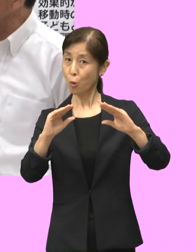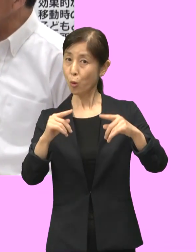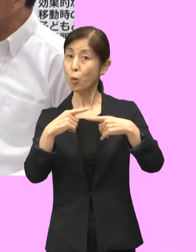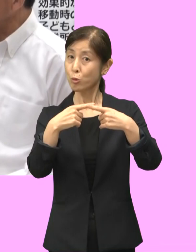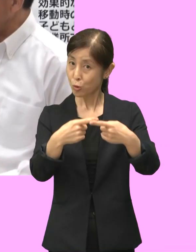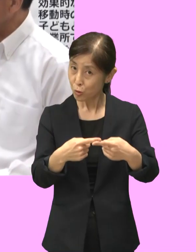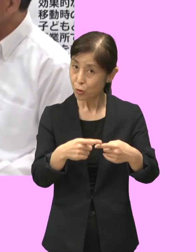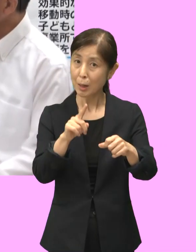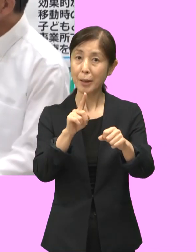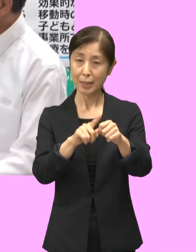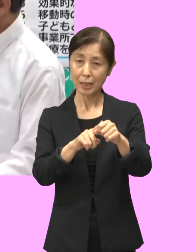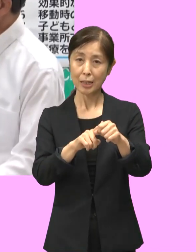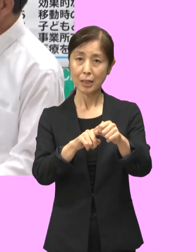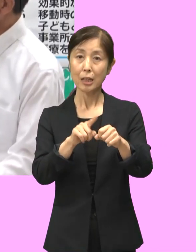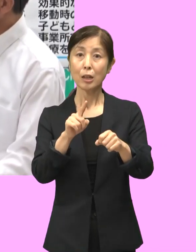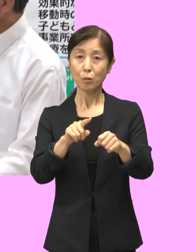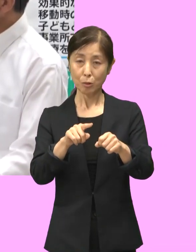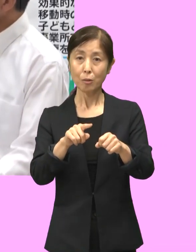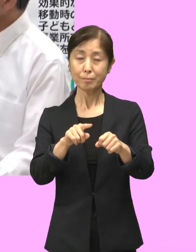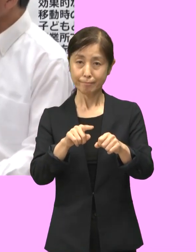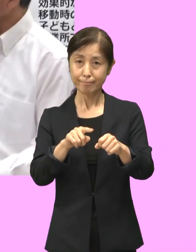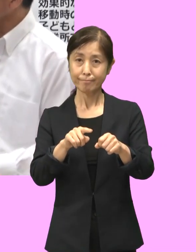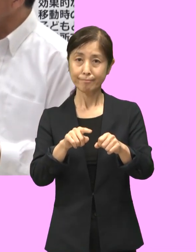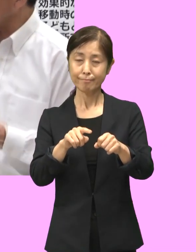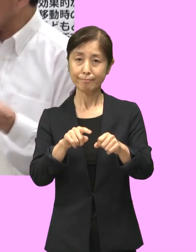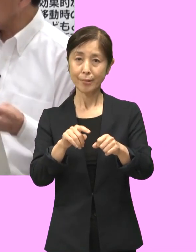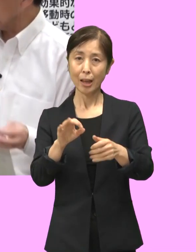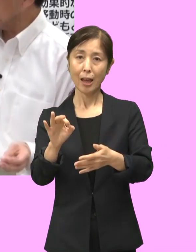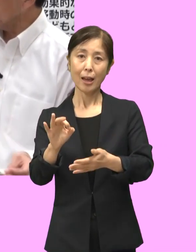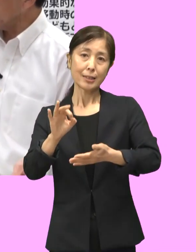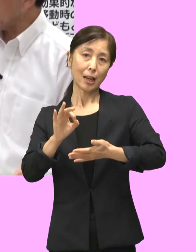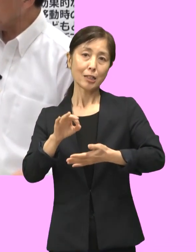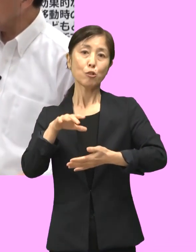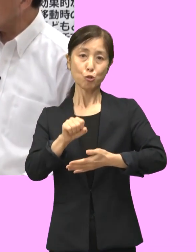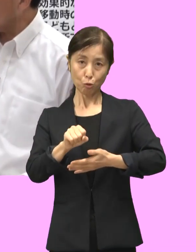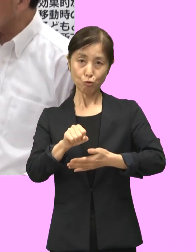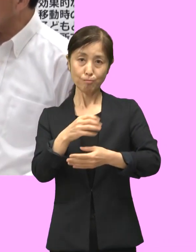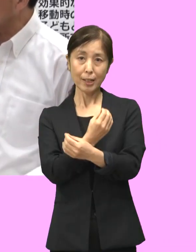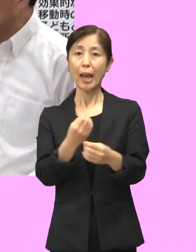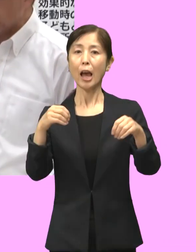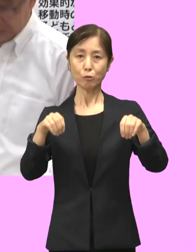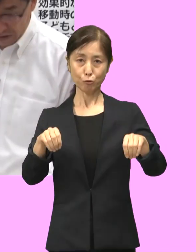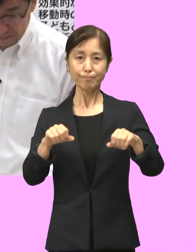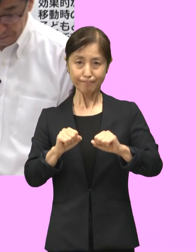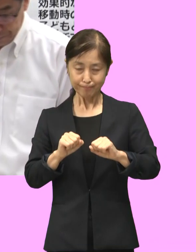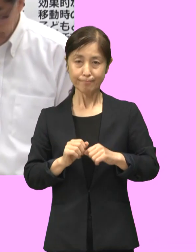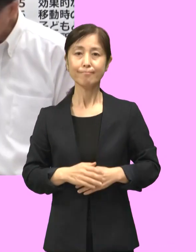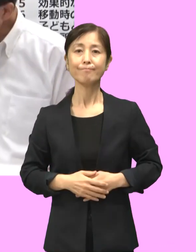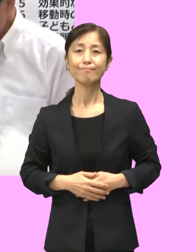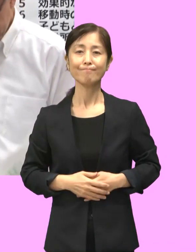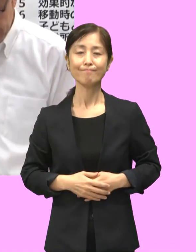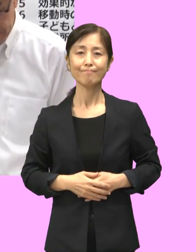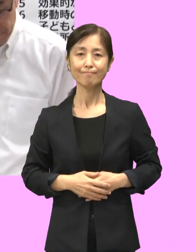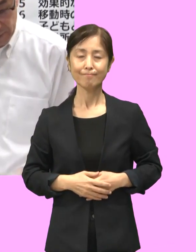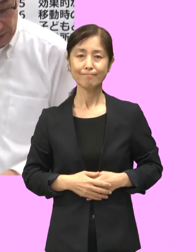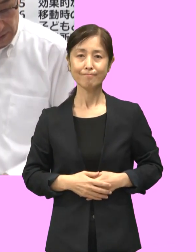入するために今回、この財産取得契約を結ぼうというものであります。